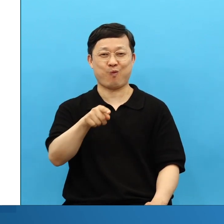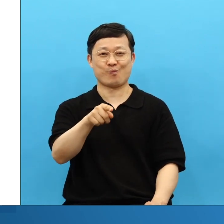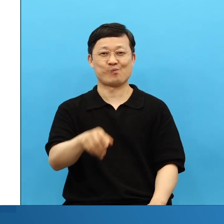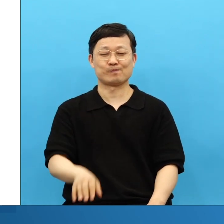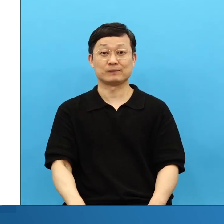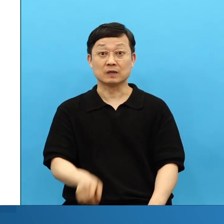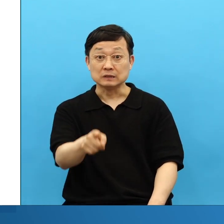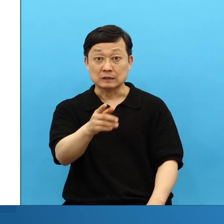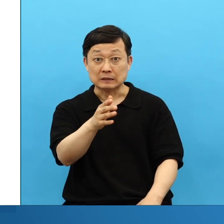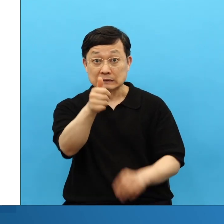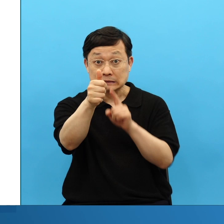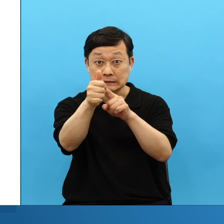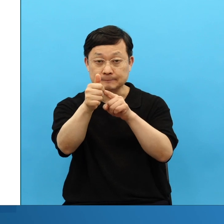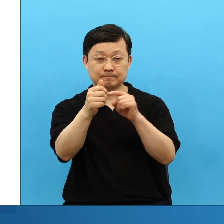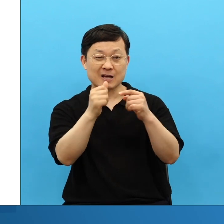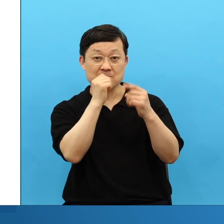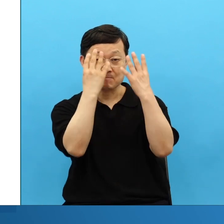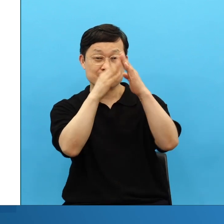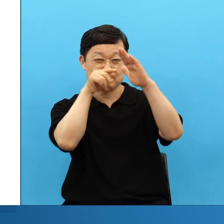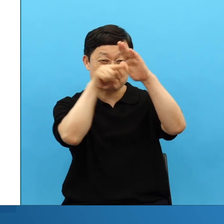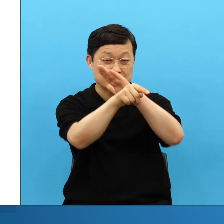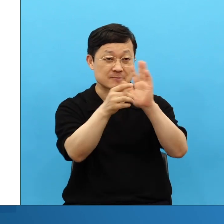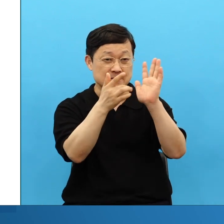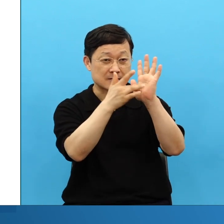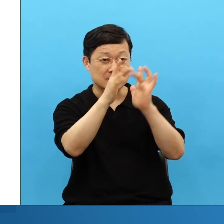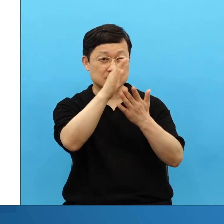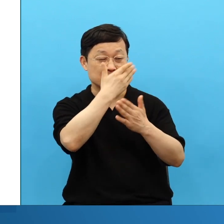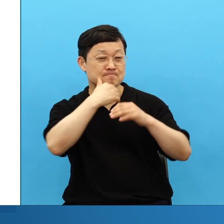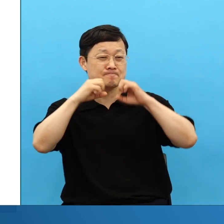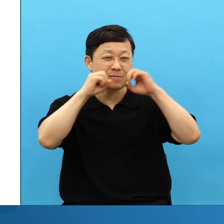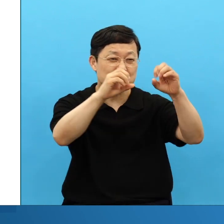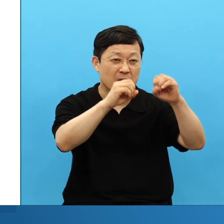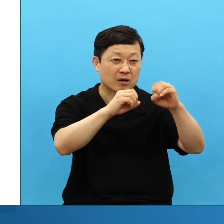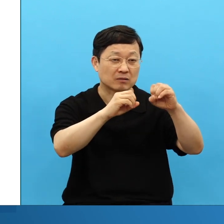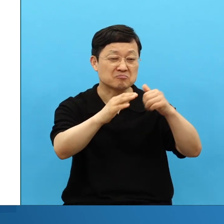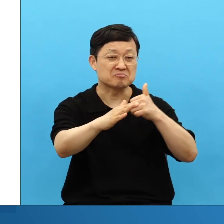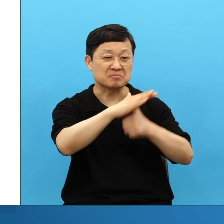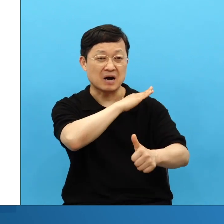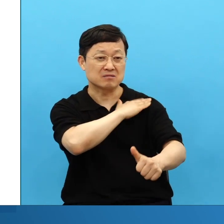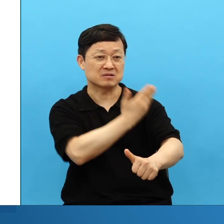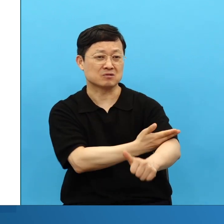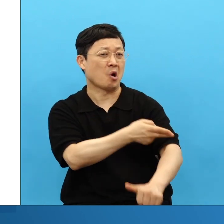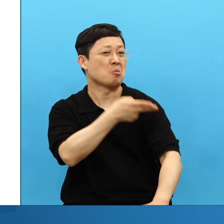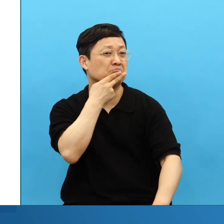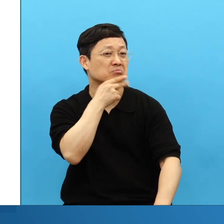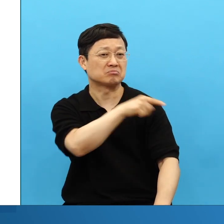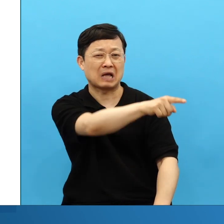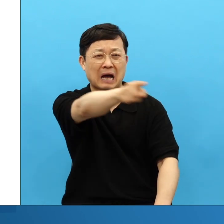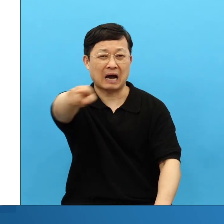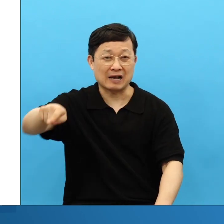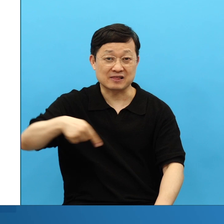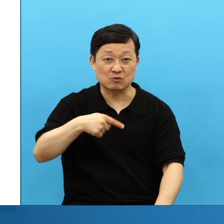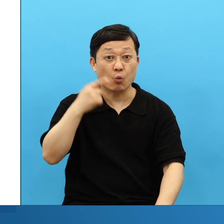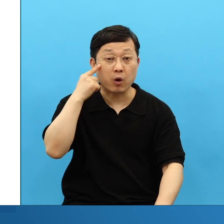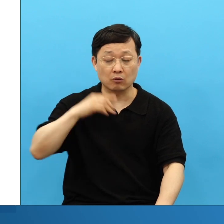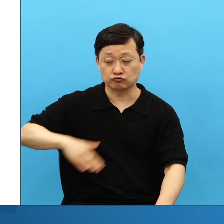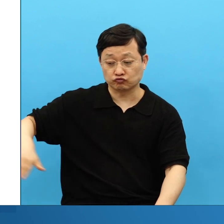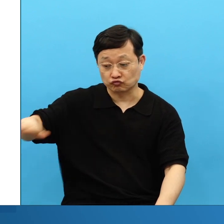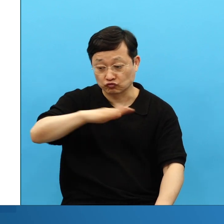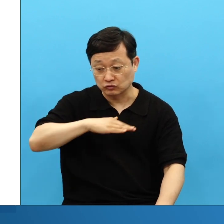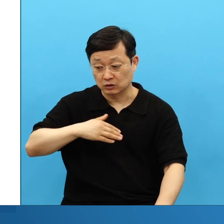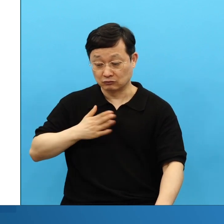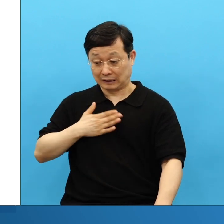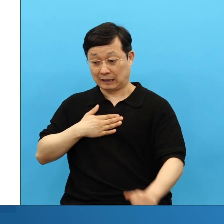저분은 들어가서 예수 그리스도께서 하면 시비를 못 걸어요. 왜 그러냐? 정인. 우리가 가서 예수 그리스도